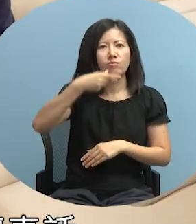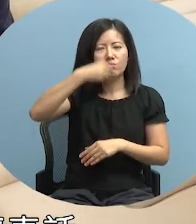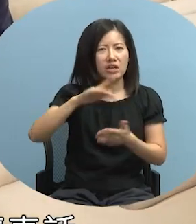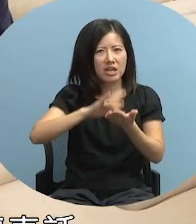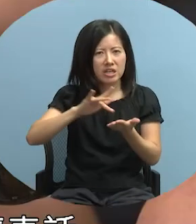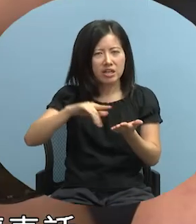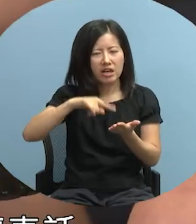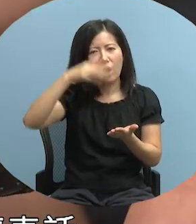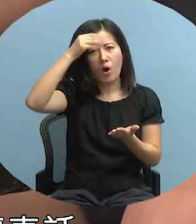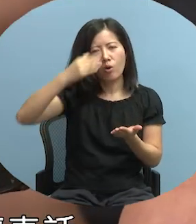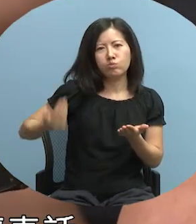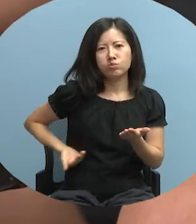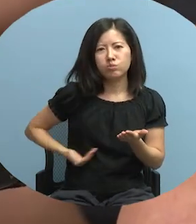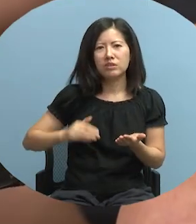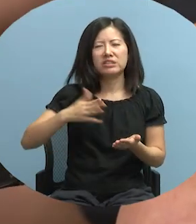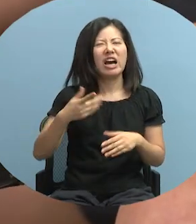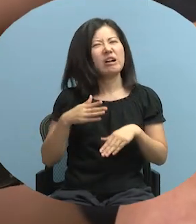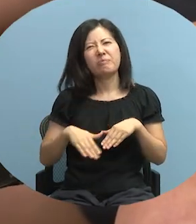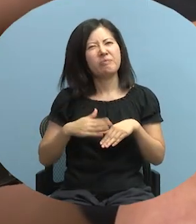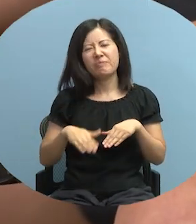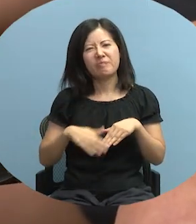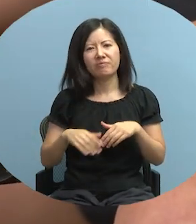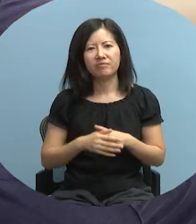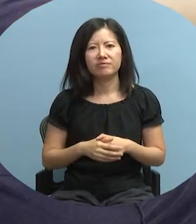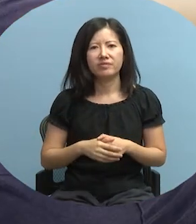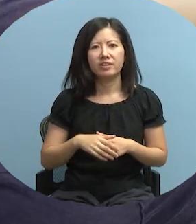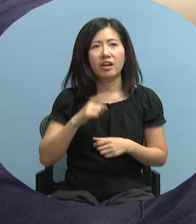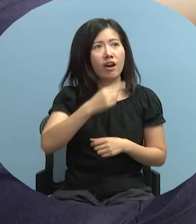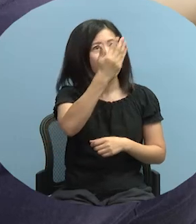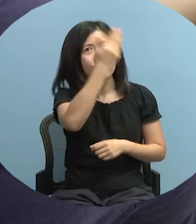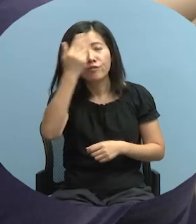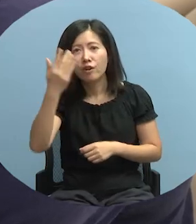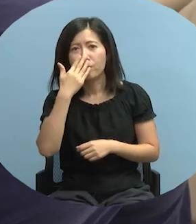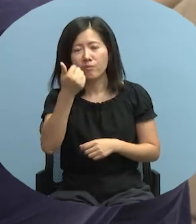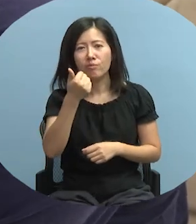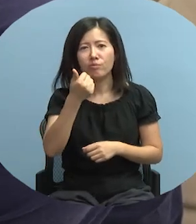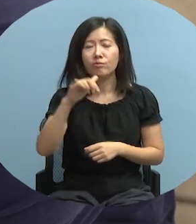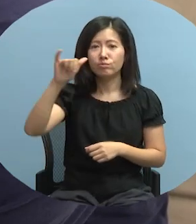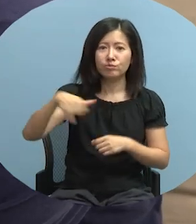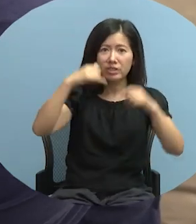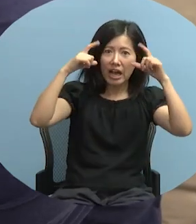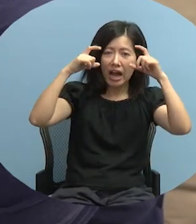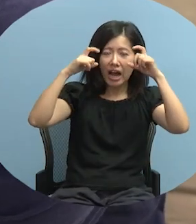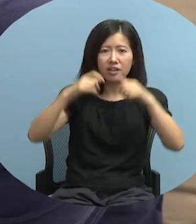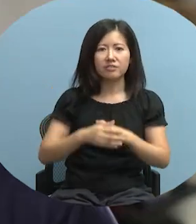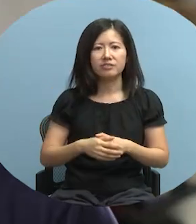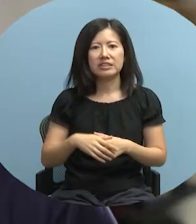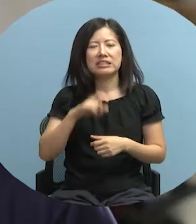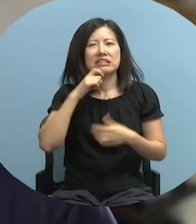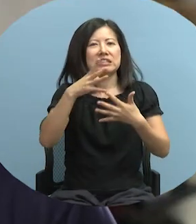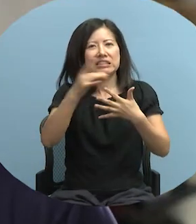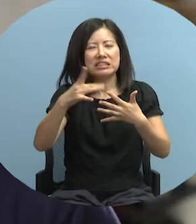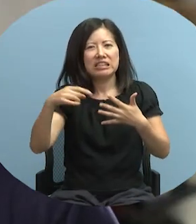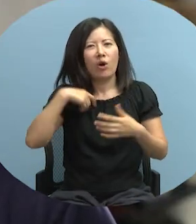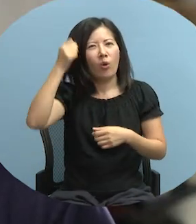手机应用程式学广东话，不过效果就麻麻地。 呢度风景好好，过嚟影相啦。 所以